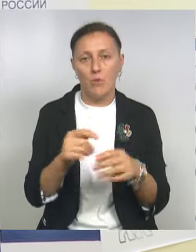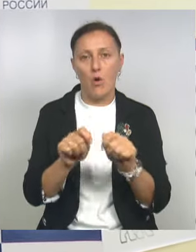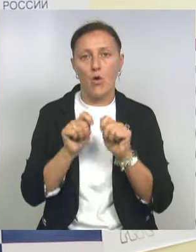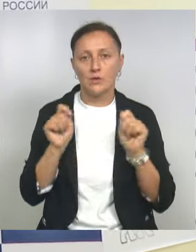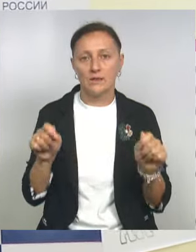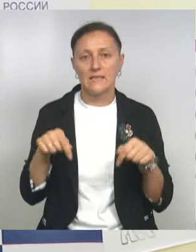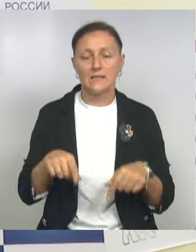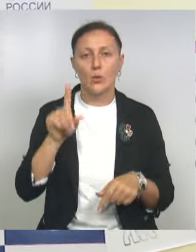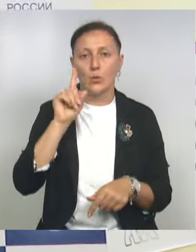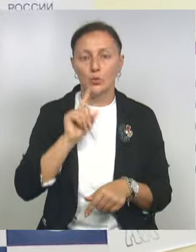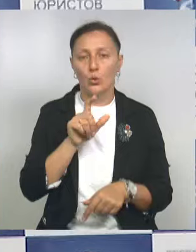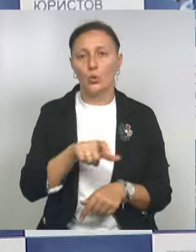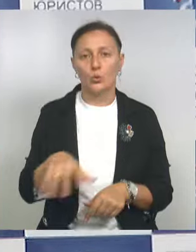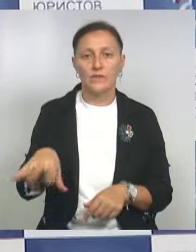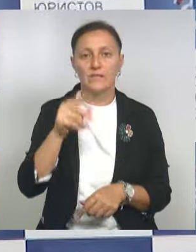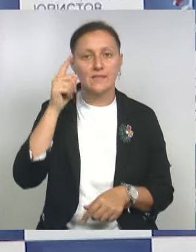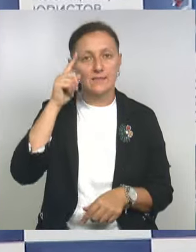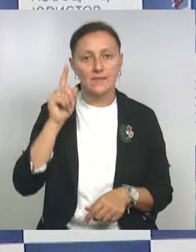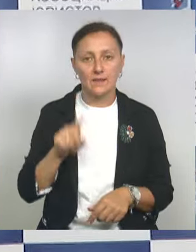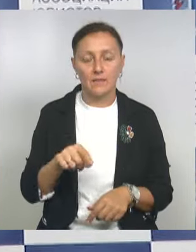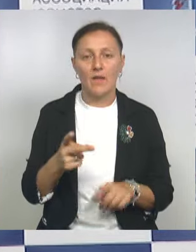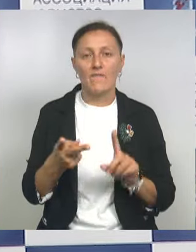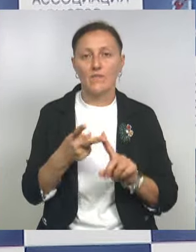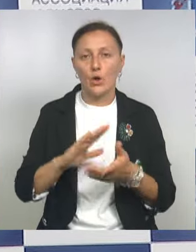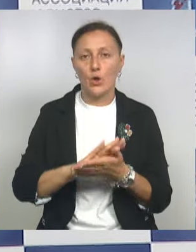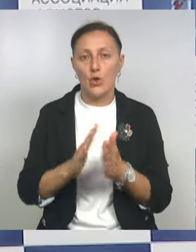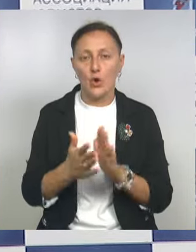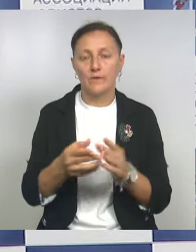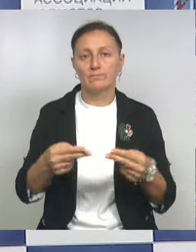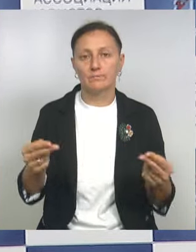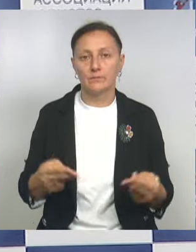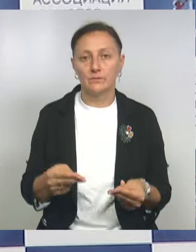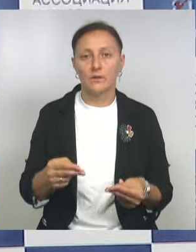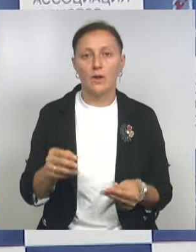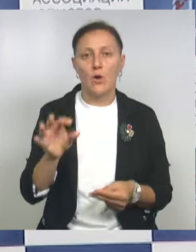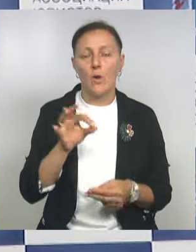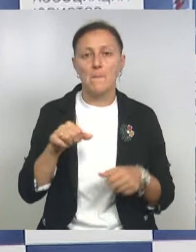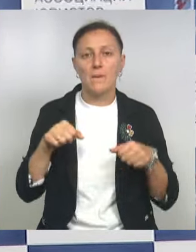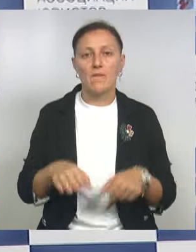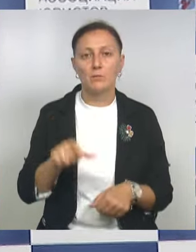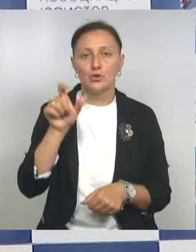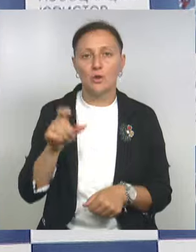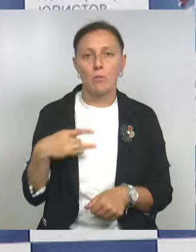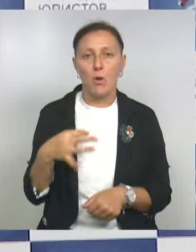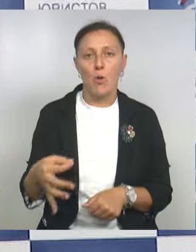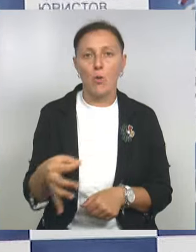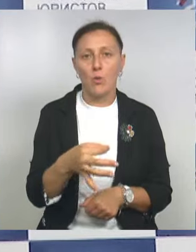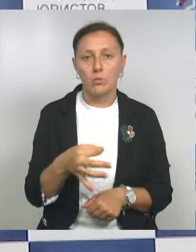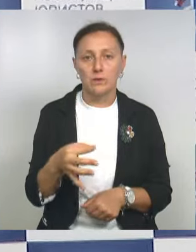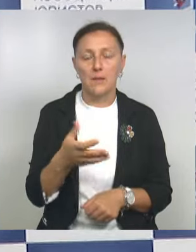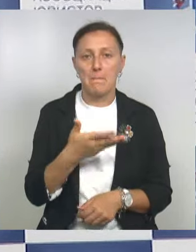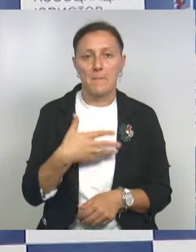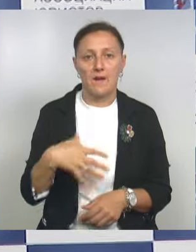Здесь удобно люди это место знают второе соглашение мы подписываем о сотрудничестве с уполномоченным правам человека в Белгородской области поскольку мы